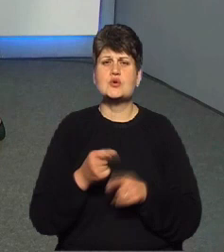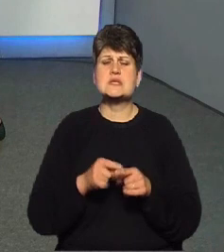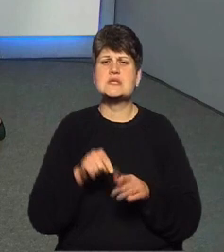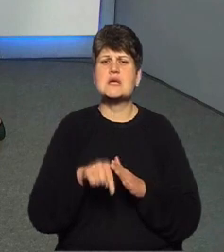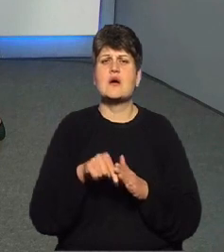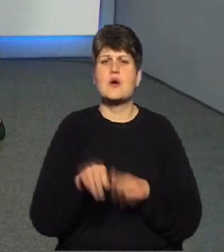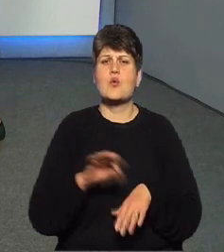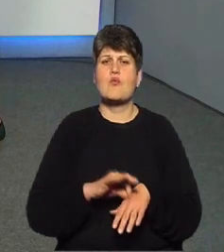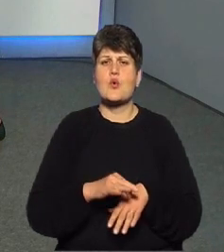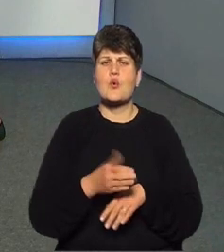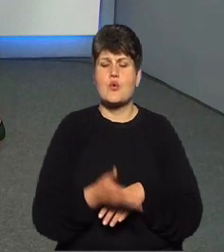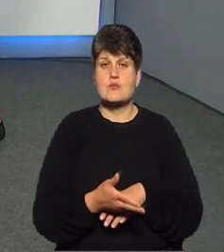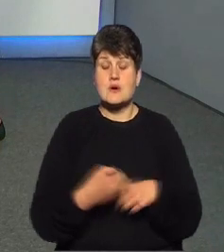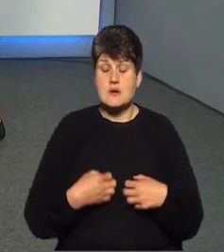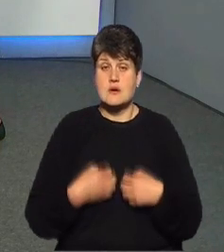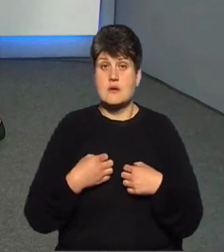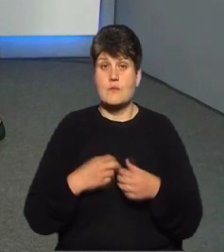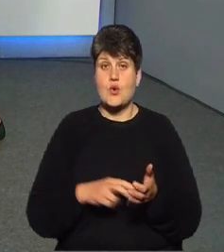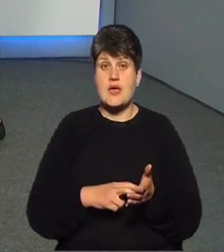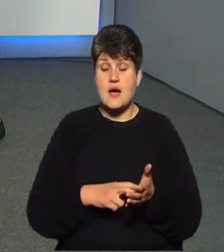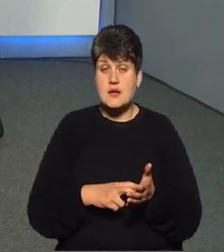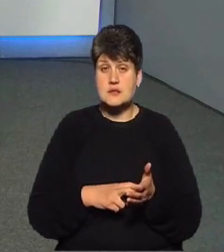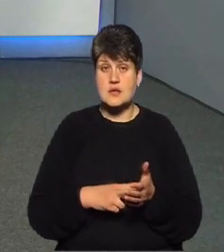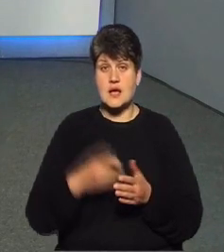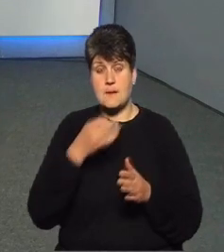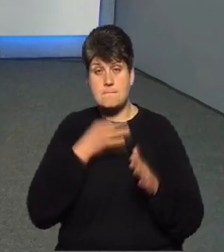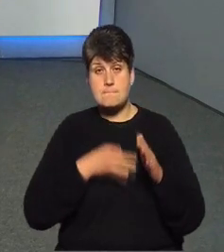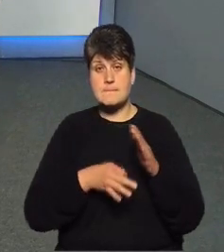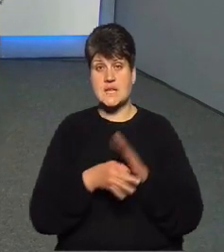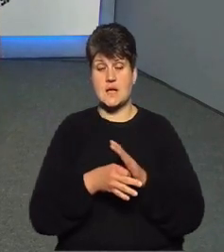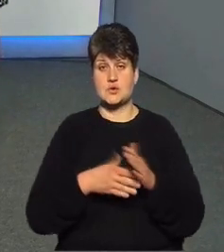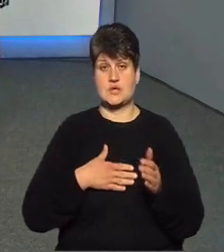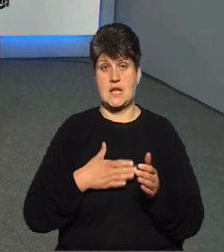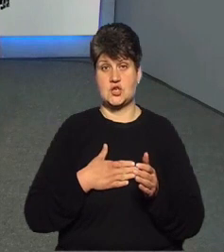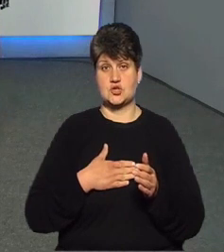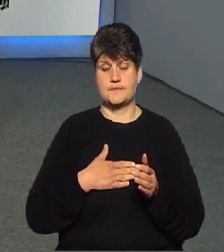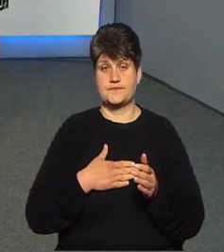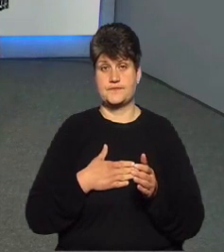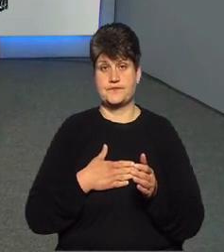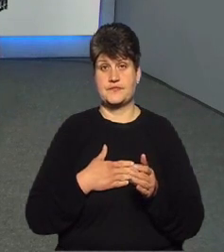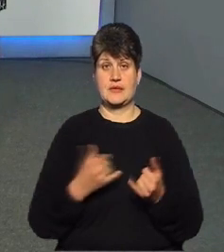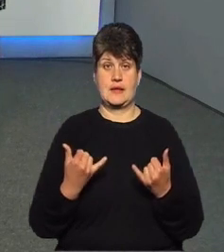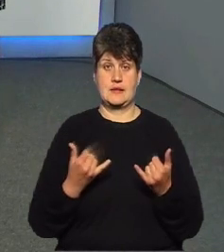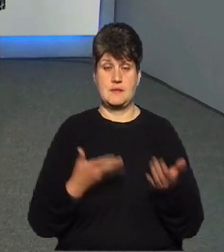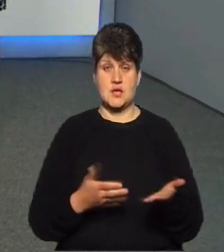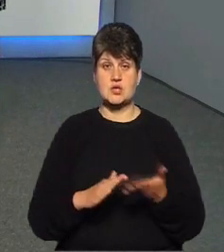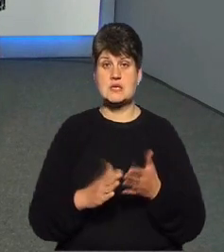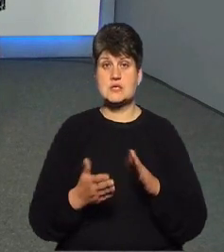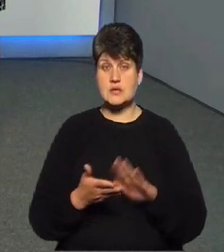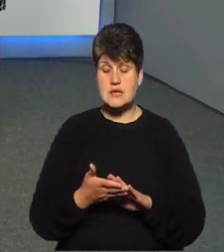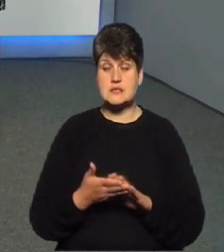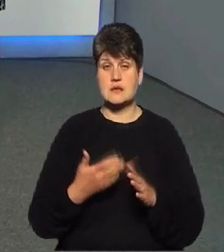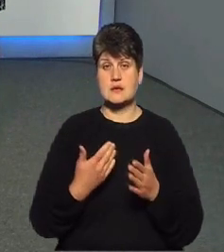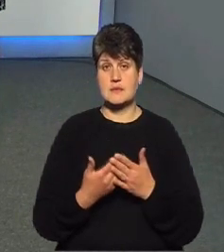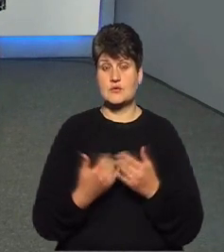панічно боялися. І, як підказує, власне, наша теперішня ситуація, напевно, зараз вартує набагато